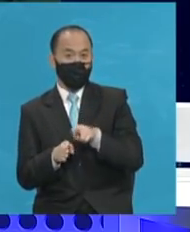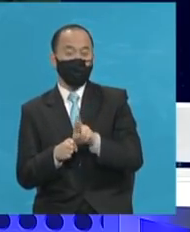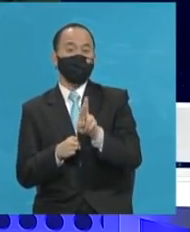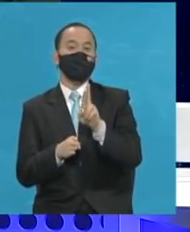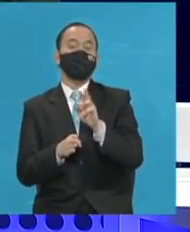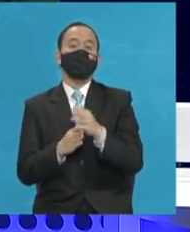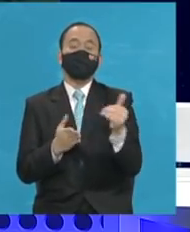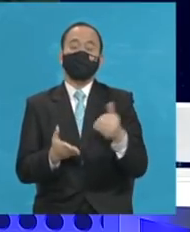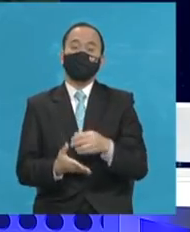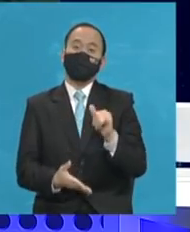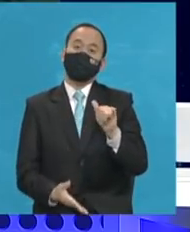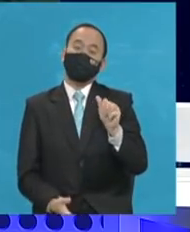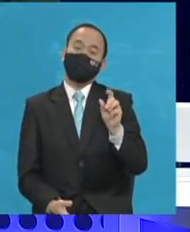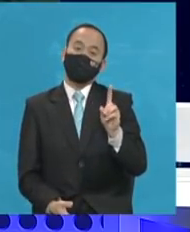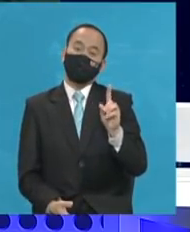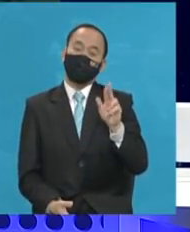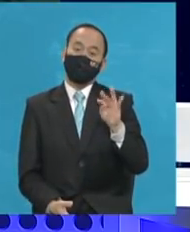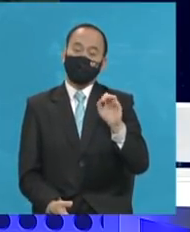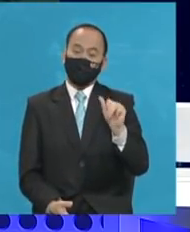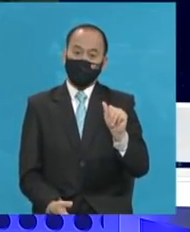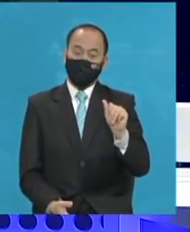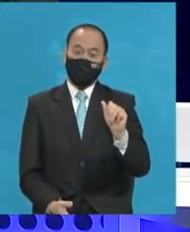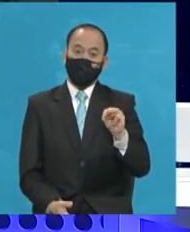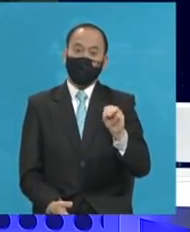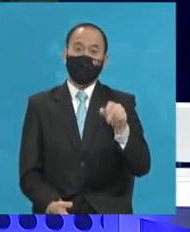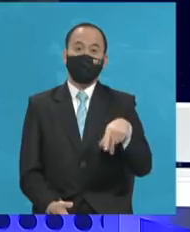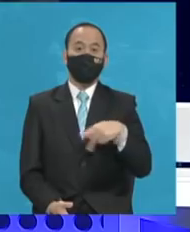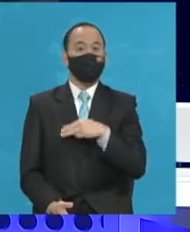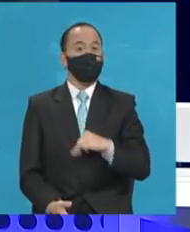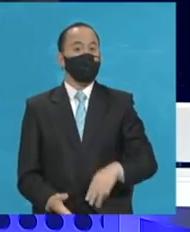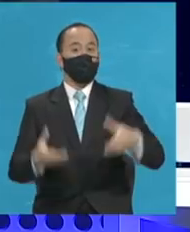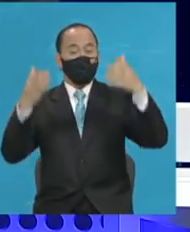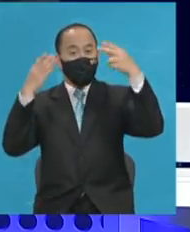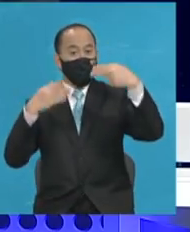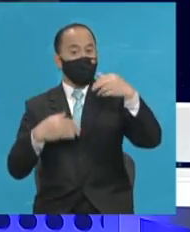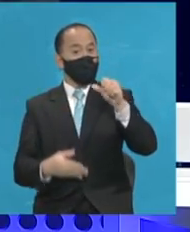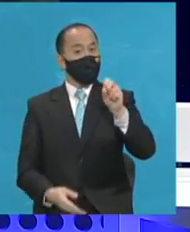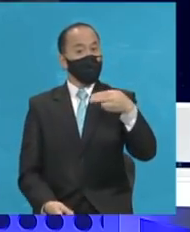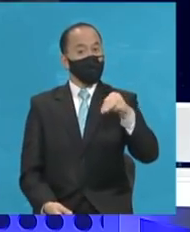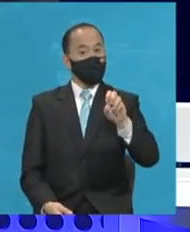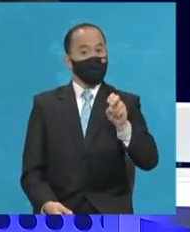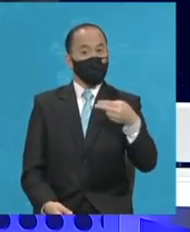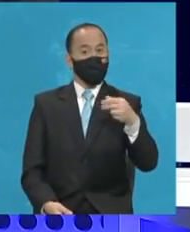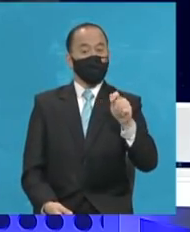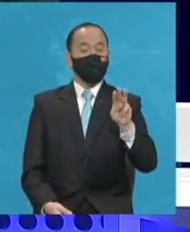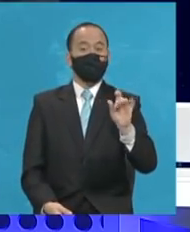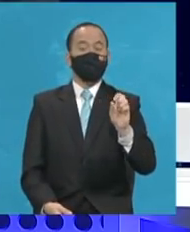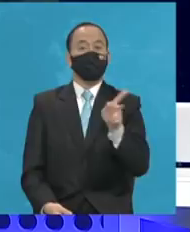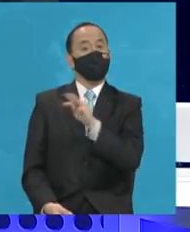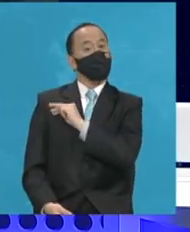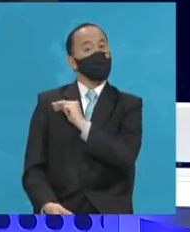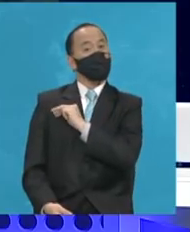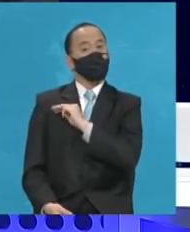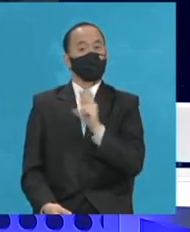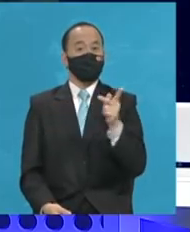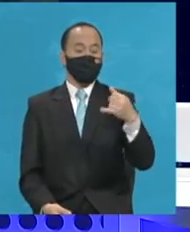ialah durian teraman model produk asli pemeran mudah mahkota penyiaran mudah Haji al-muhtadee benang menteri kanan di